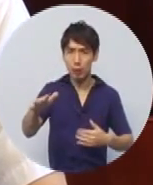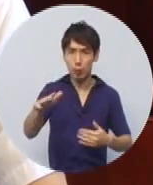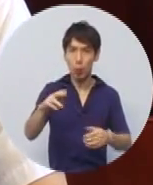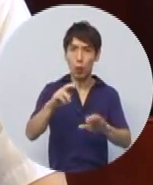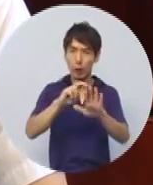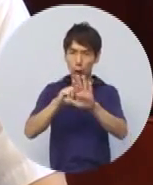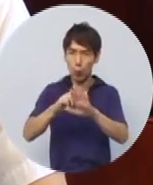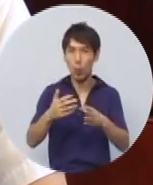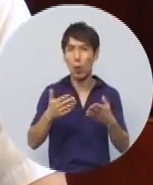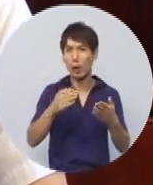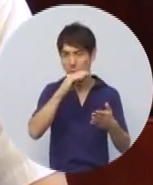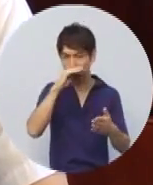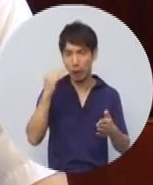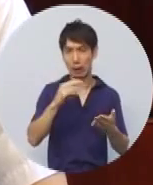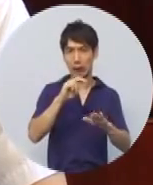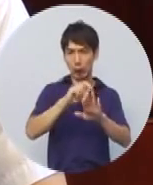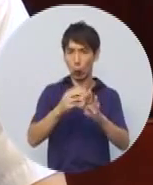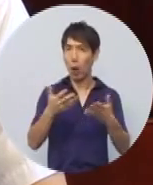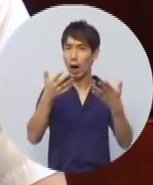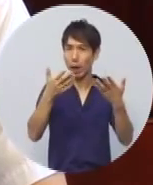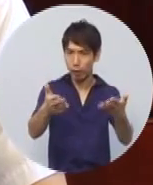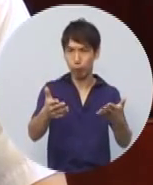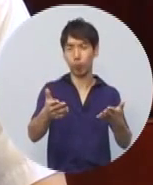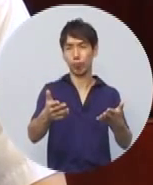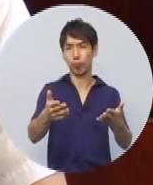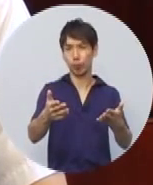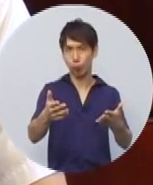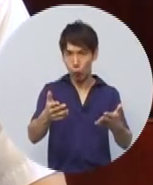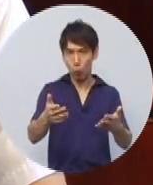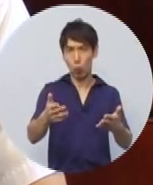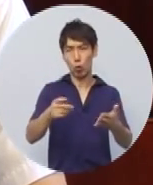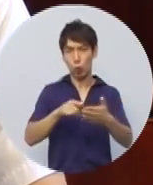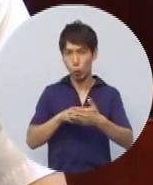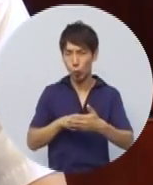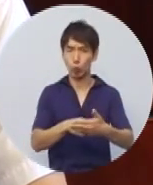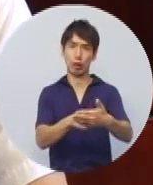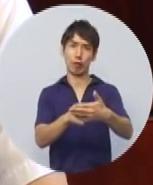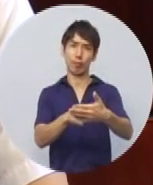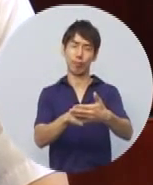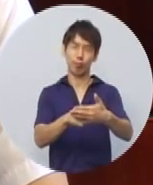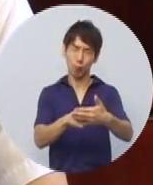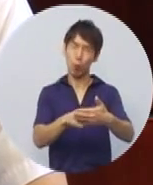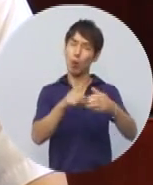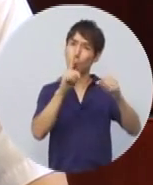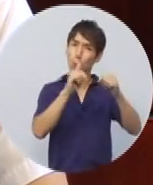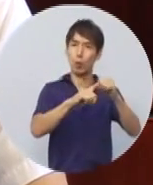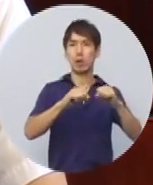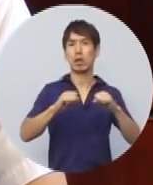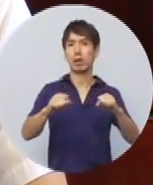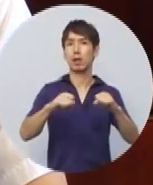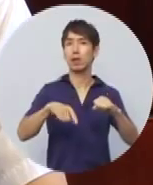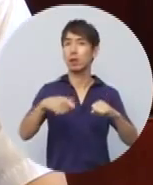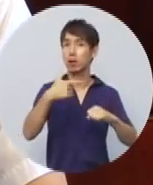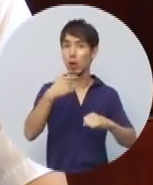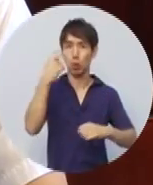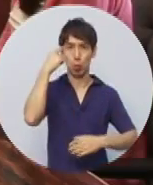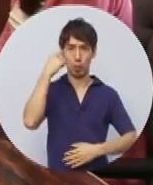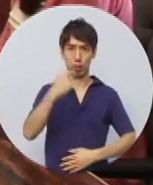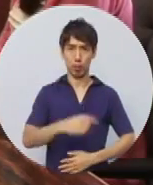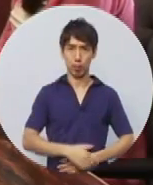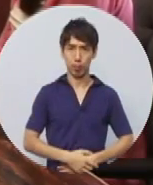、この医療の質をですね、高めるように努力していくということを私たちは最大の目標にしてやっていきたいなというふうに思